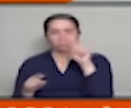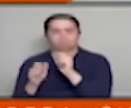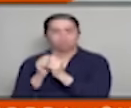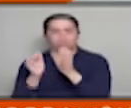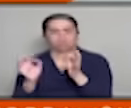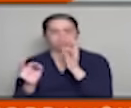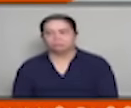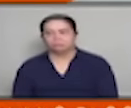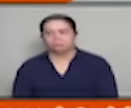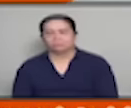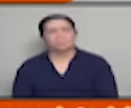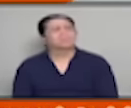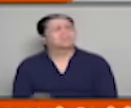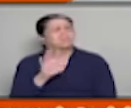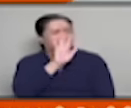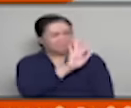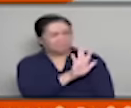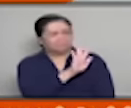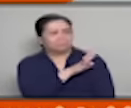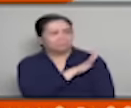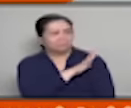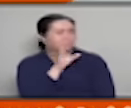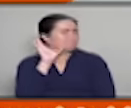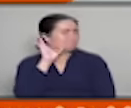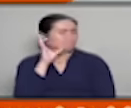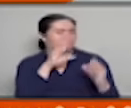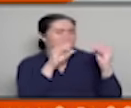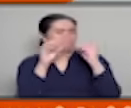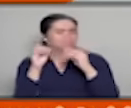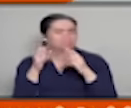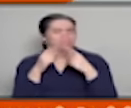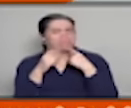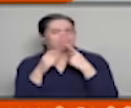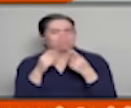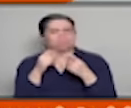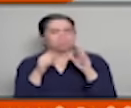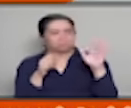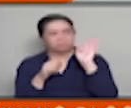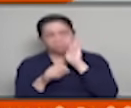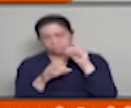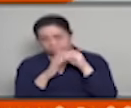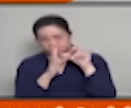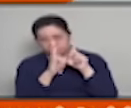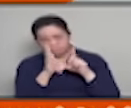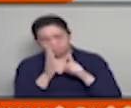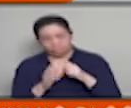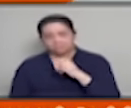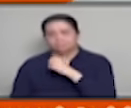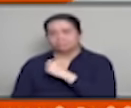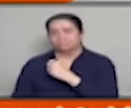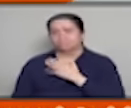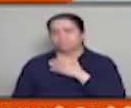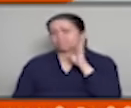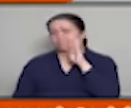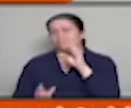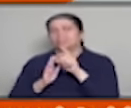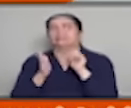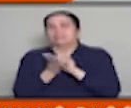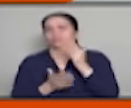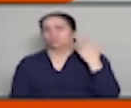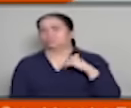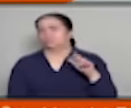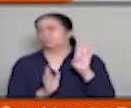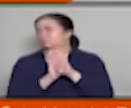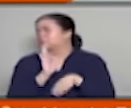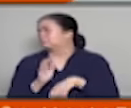wala man lang kung... Pero teka muna, Chairman. Balita ko, si kagawad daw ay bayaw mo. Opo, bayaw. Ah, kaya naman